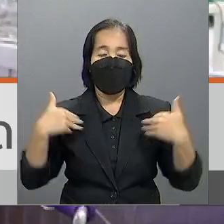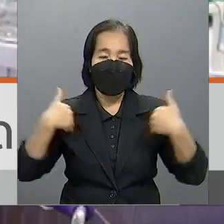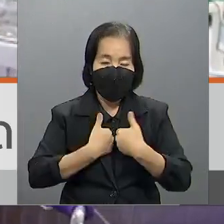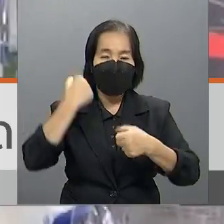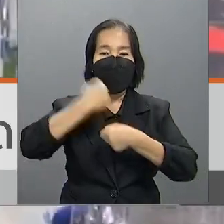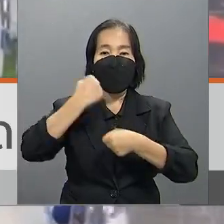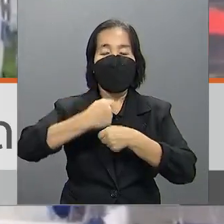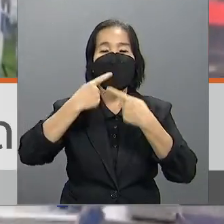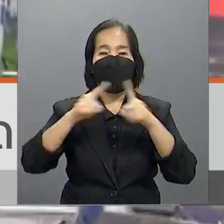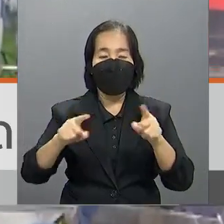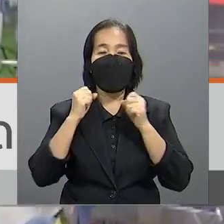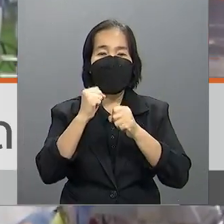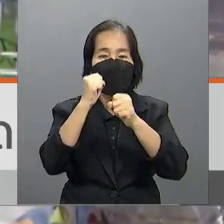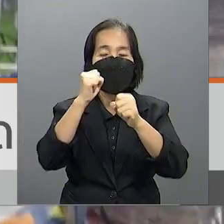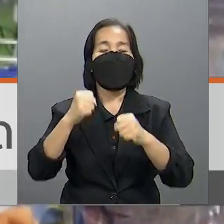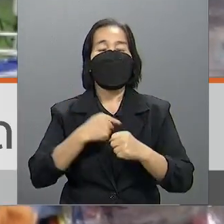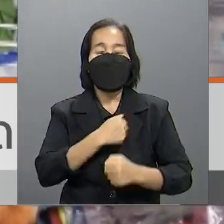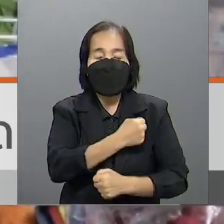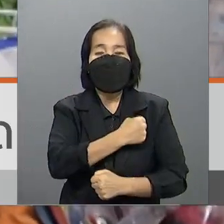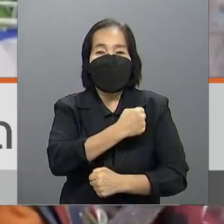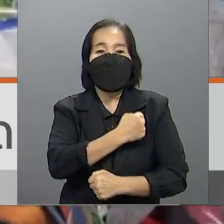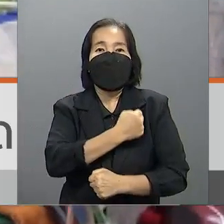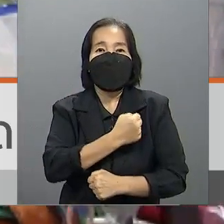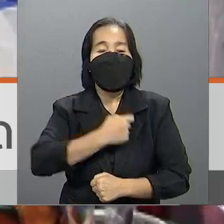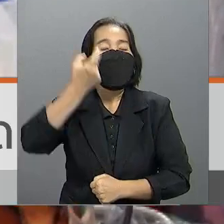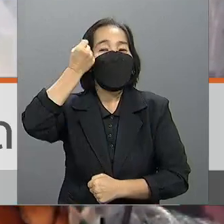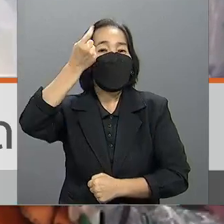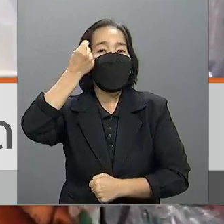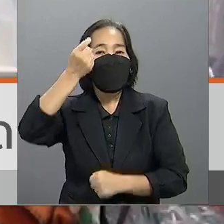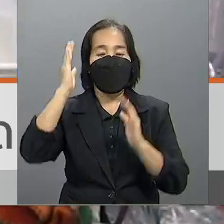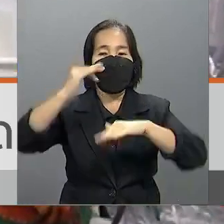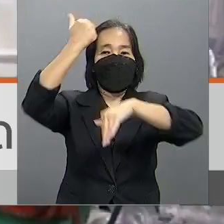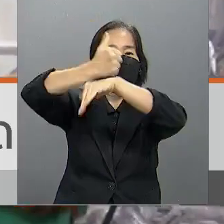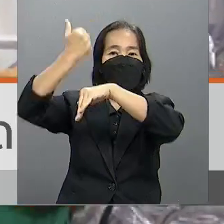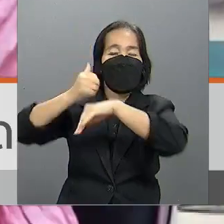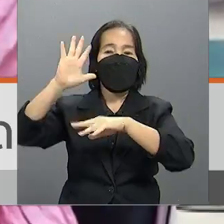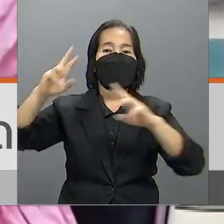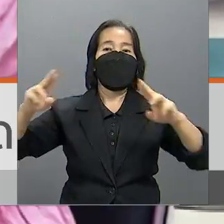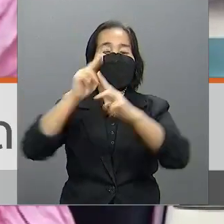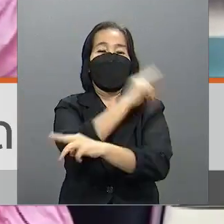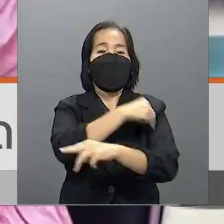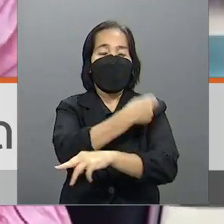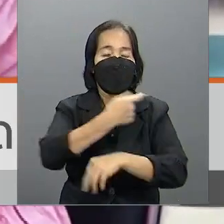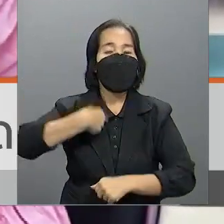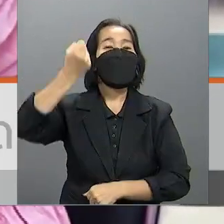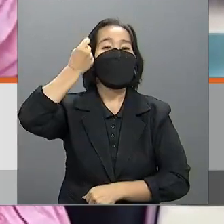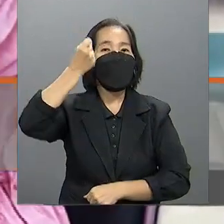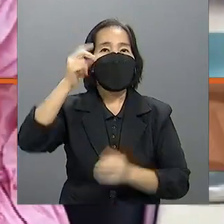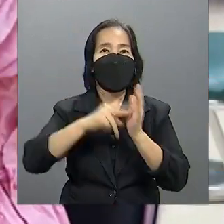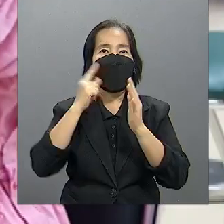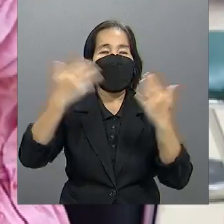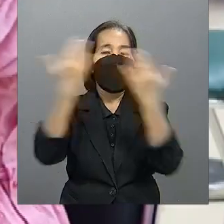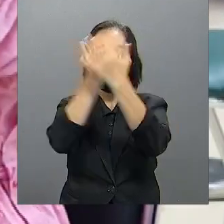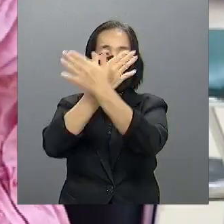จะสร้างขวัญกำลังใจรวมถึงเข้าใจผู้บริหารกระทรวงสาธารณสุขด้วยเนื่องจากต้องมีการปรับเปลี่ยนการทำงานตลอด